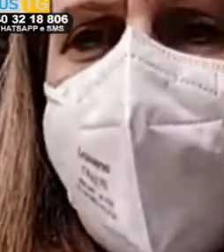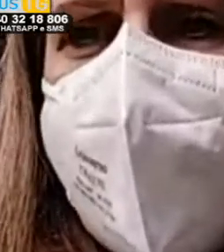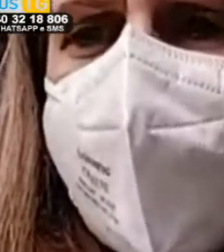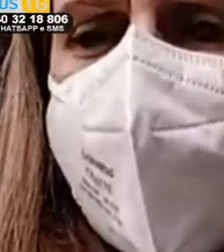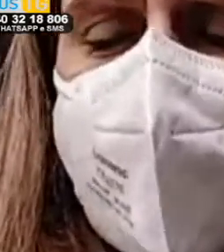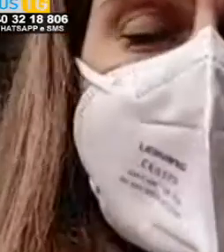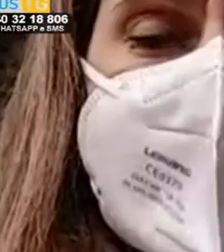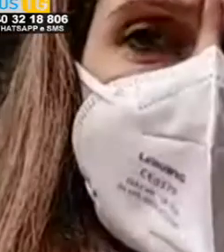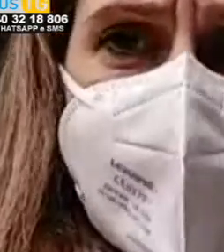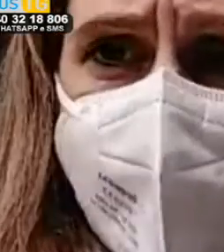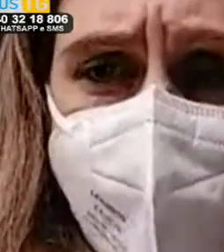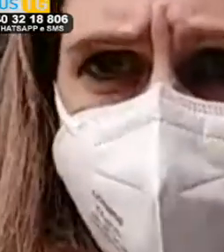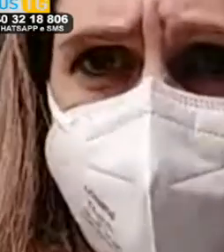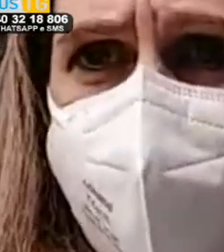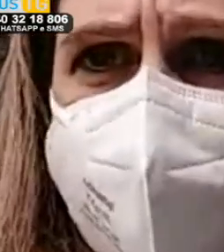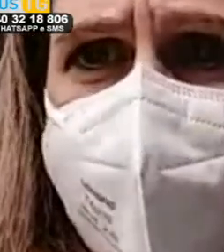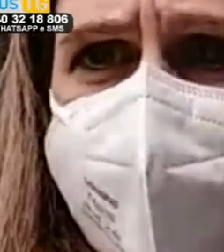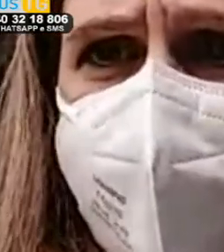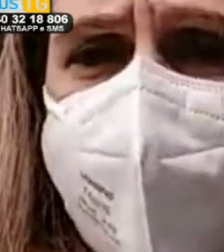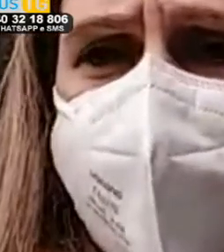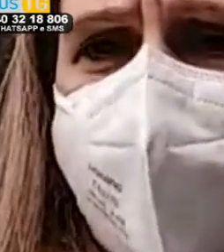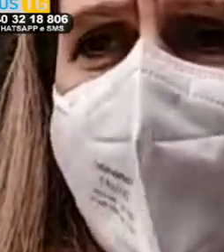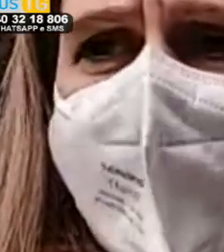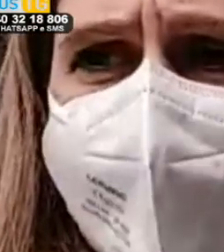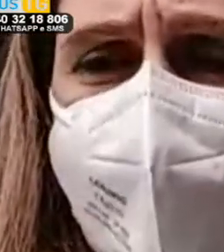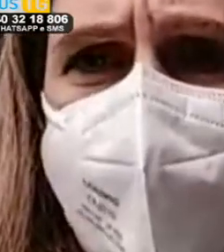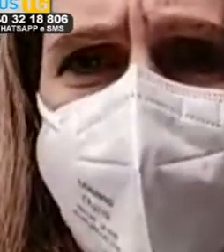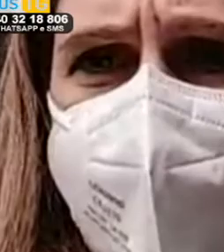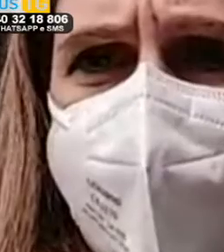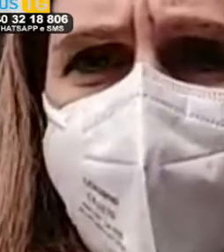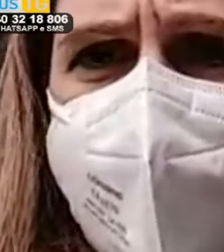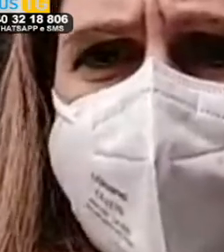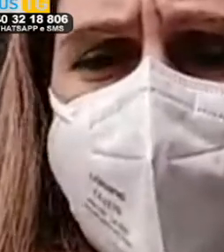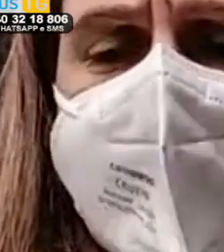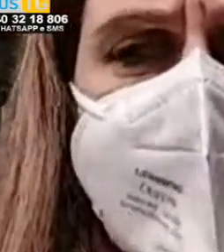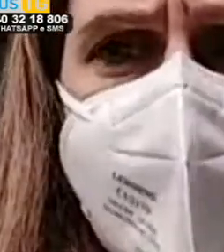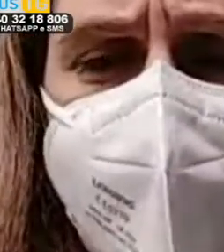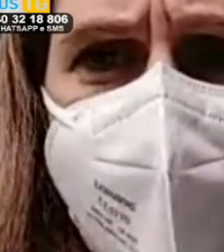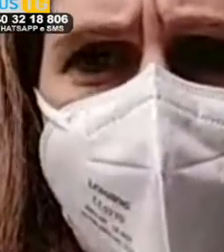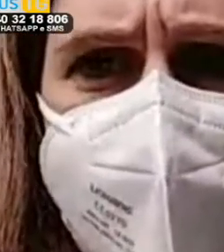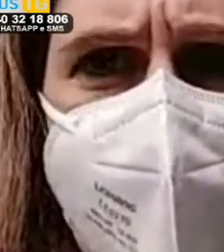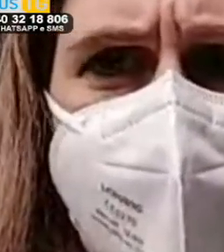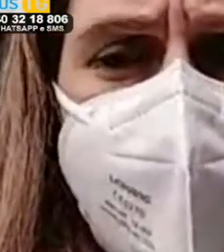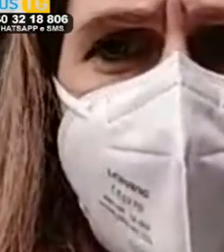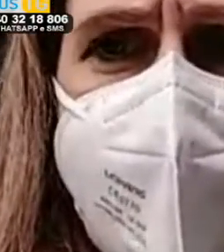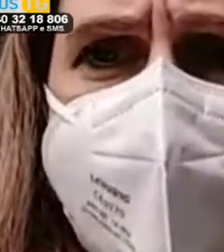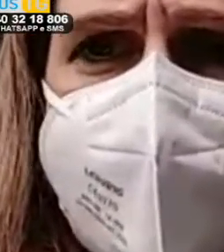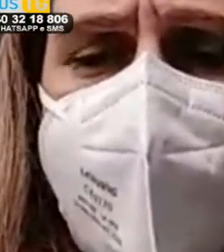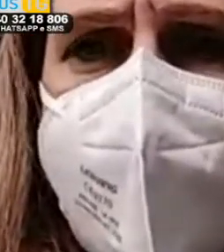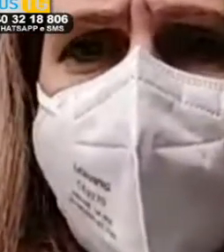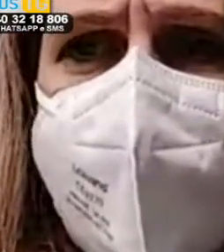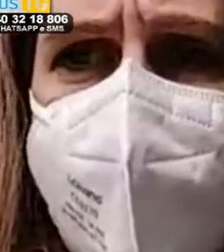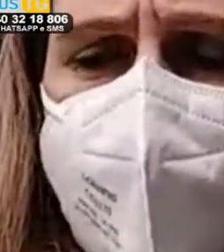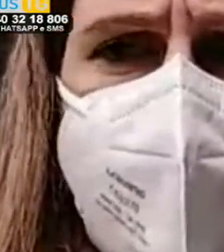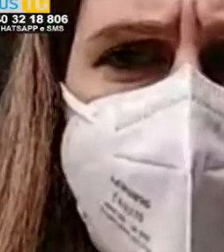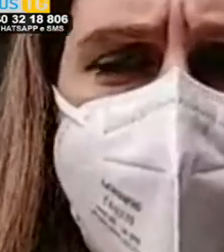che appunto vengano rispettati quelli che sono le tempistiche anche annunciate nelle scorse ore dal ministro Speranza, che